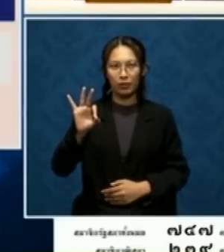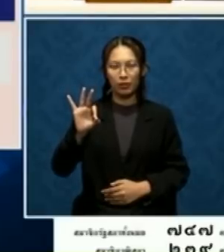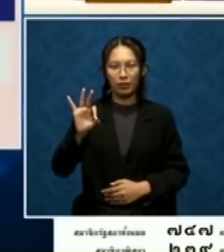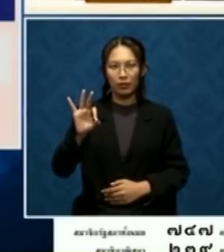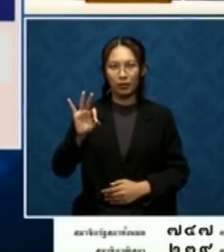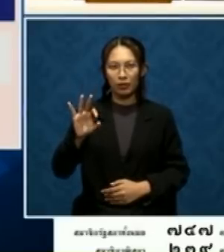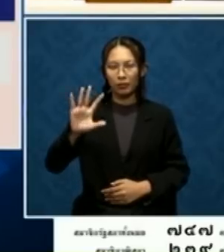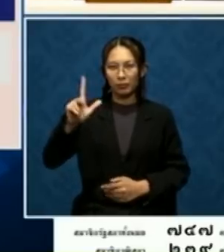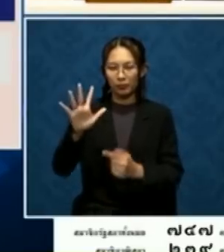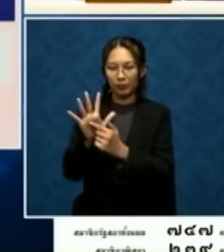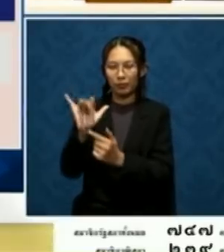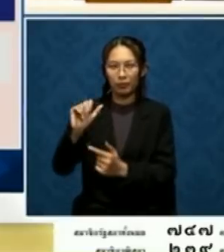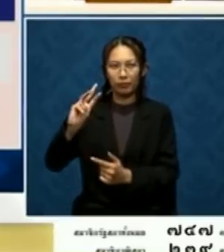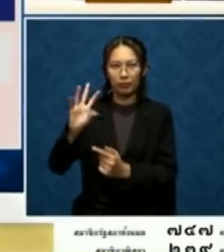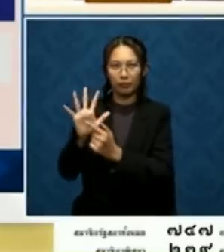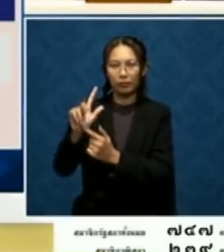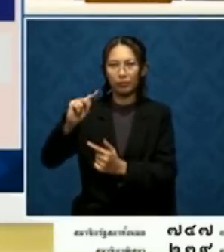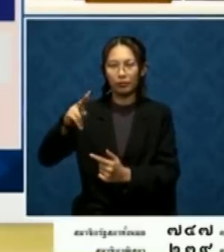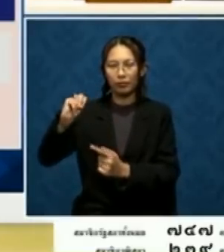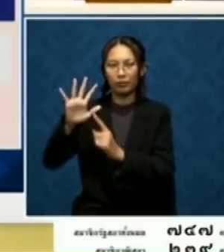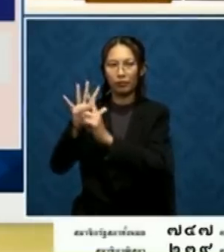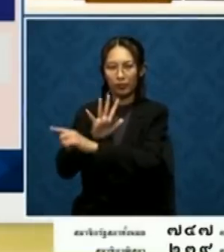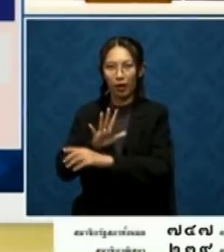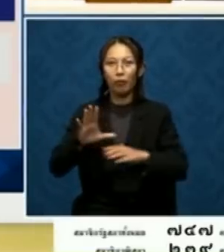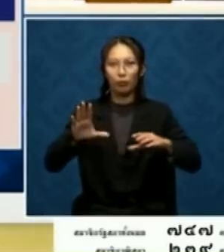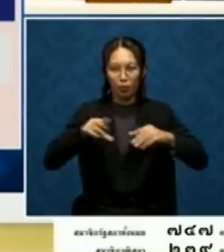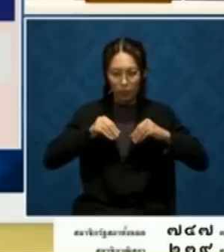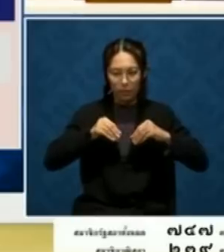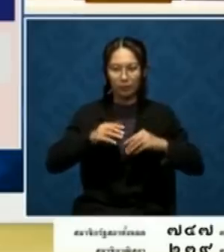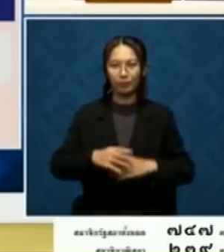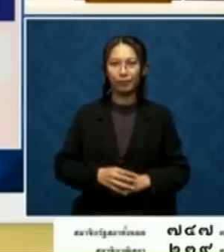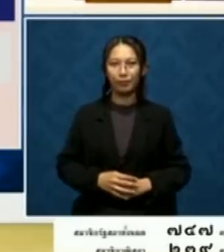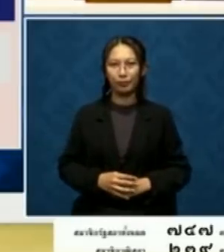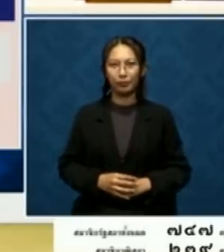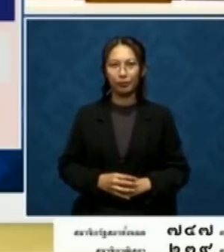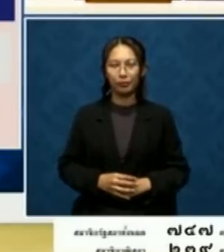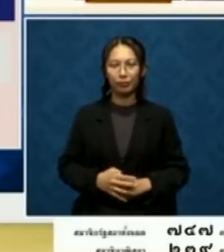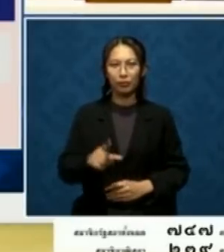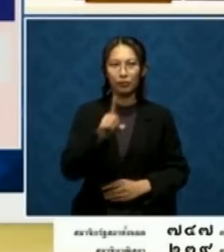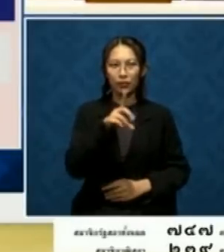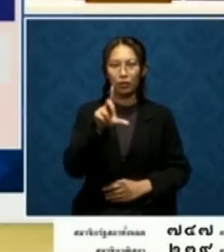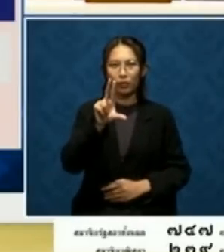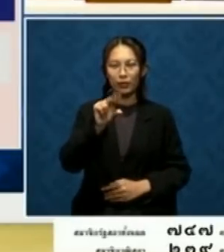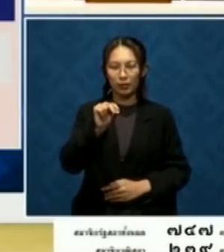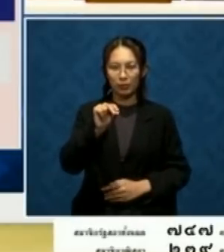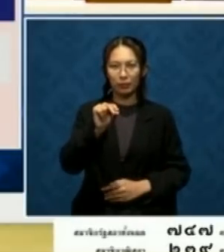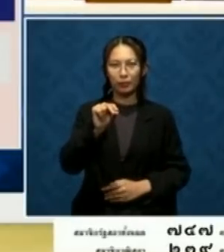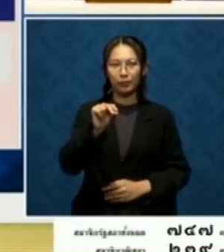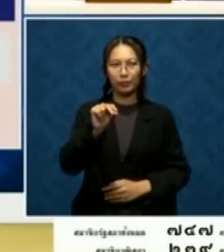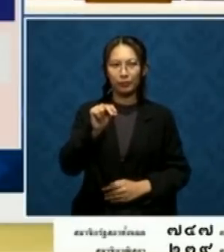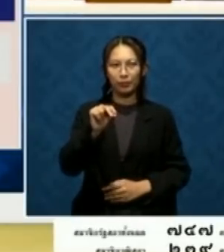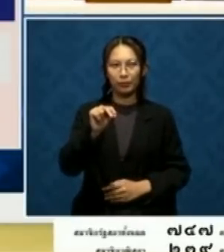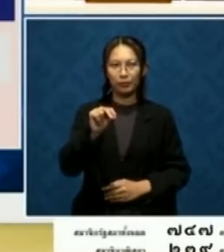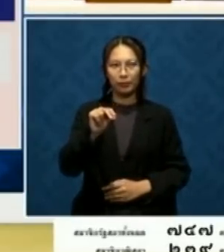ขยับขึ้น ซึ่งตรงนี้เนี่ยก็เป็นตัวเลขที่น่าสนใจนะครับว่ากระบวนการในการที่มีสวมาร่วมประชุมเพียงแค่